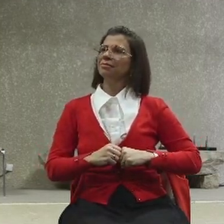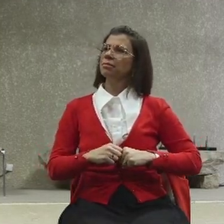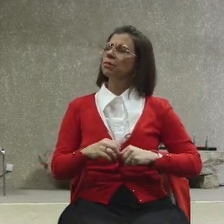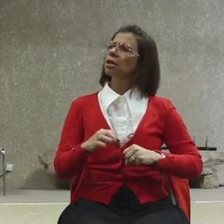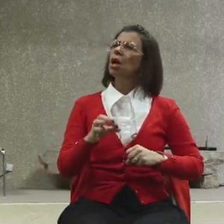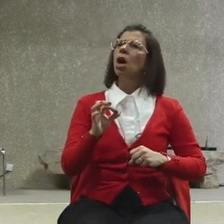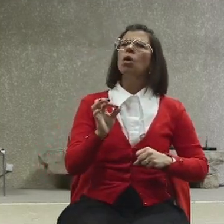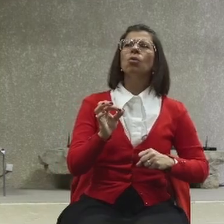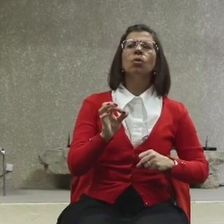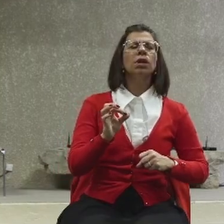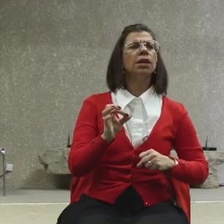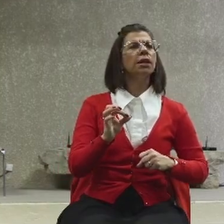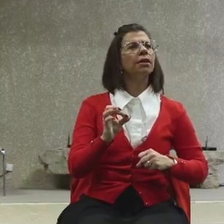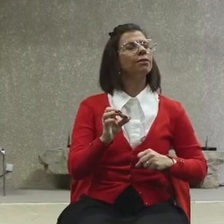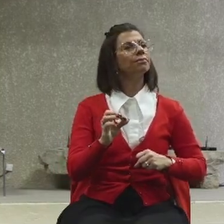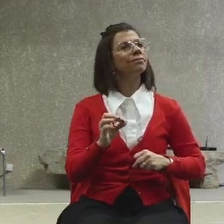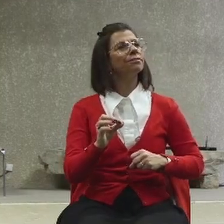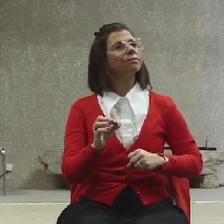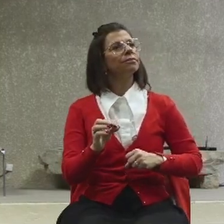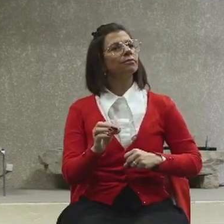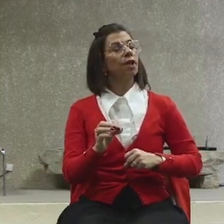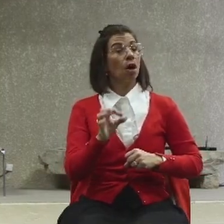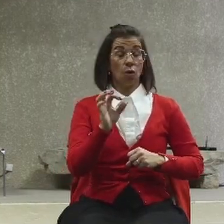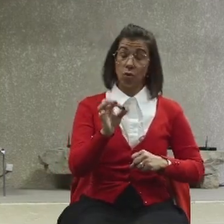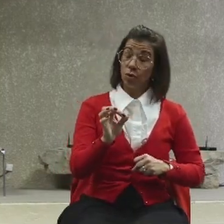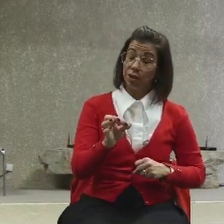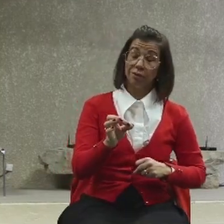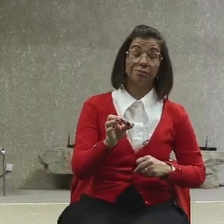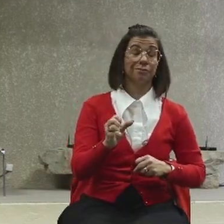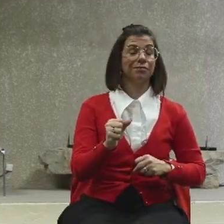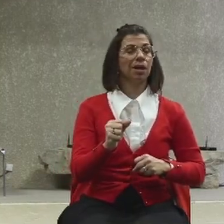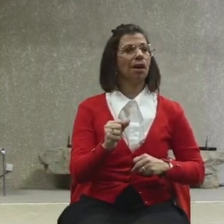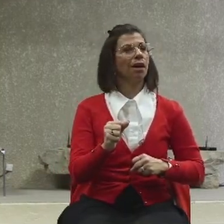destructrices, les vices, le mensonge, l'adultère,